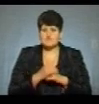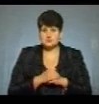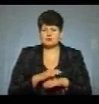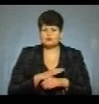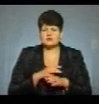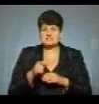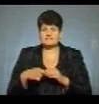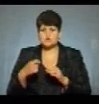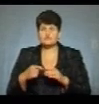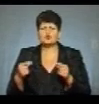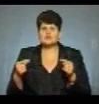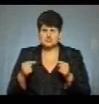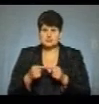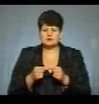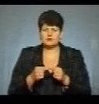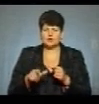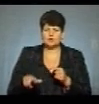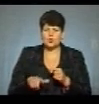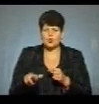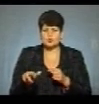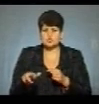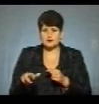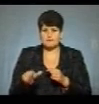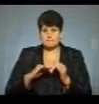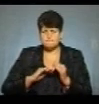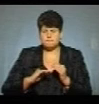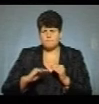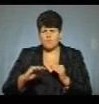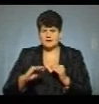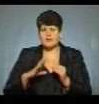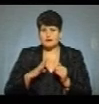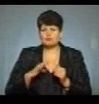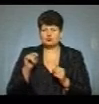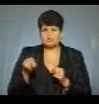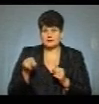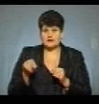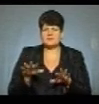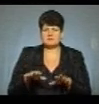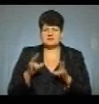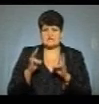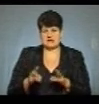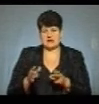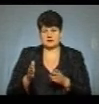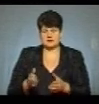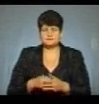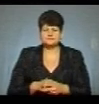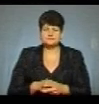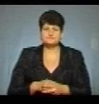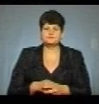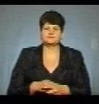було зафіксовано чітко дорожнє покриття, яке було тут, там, на місці трагедії.